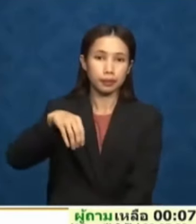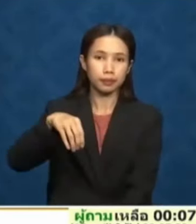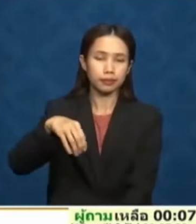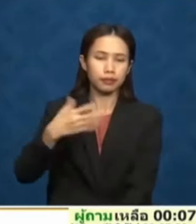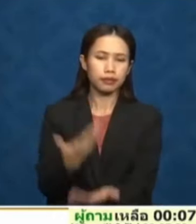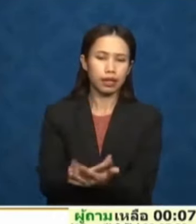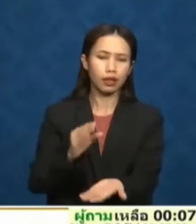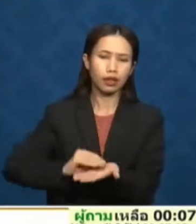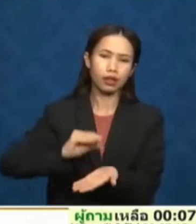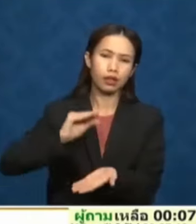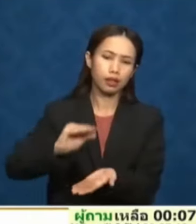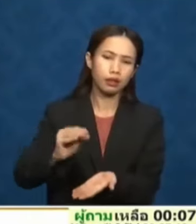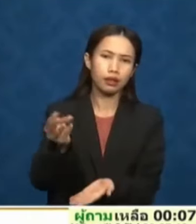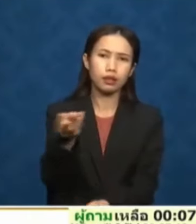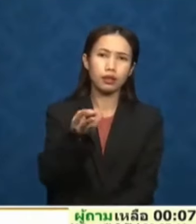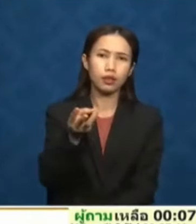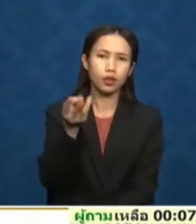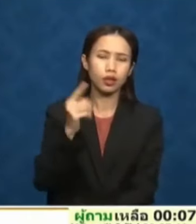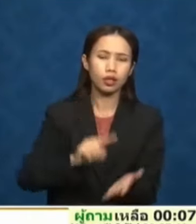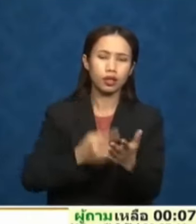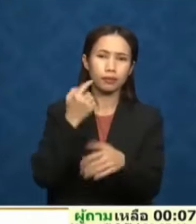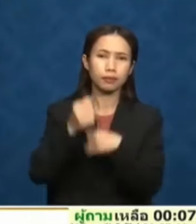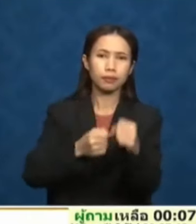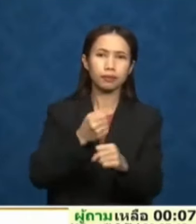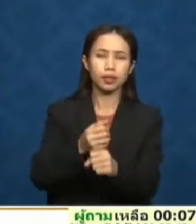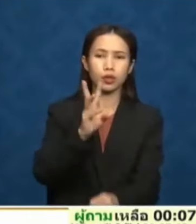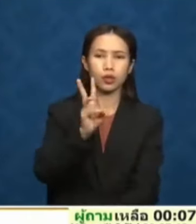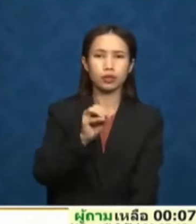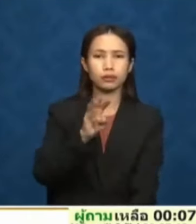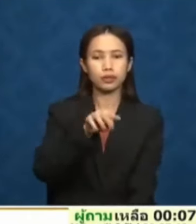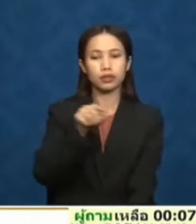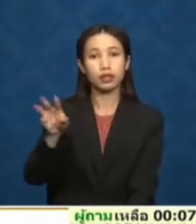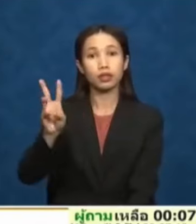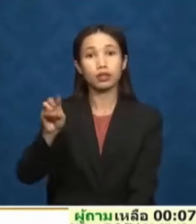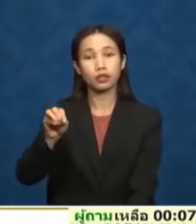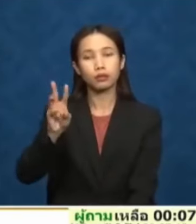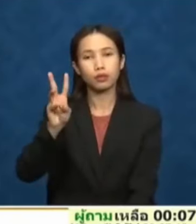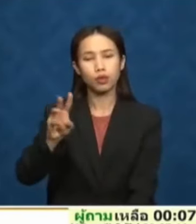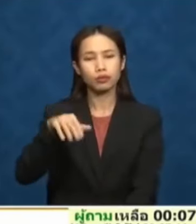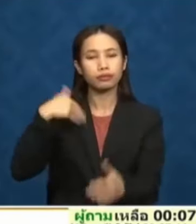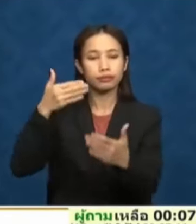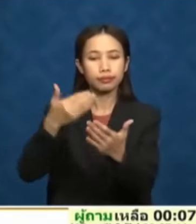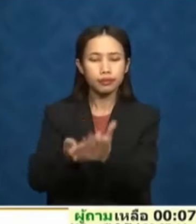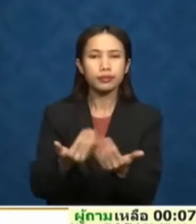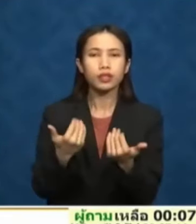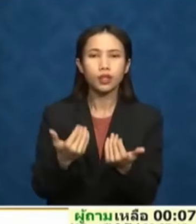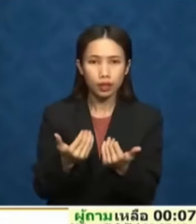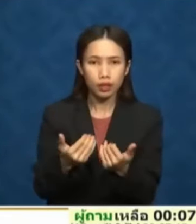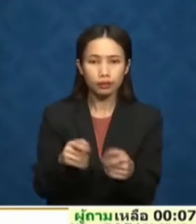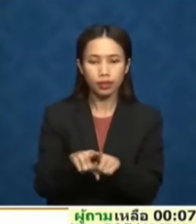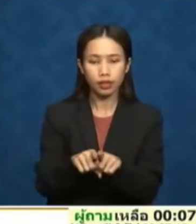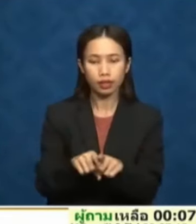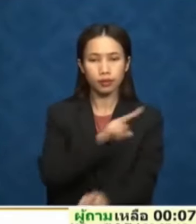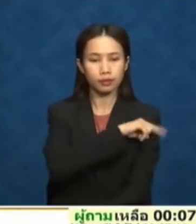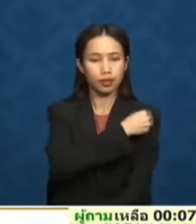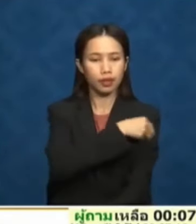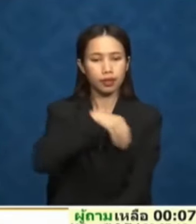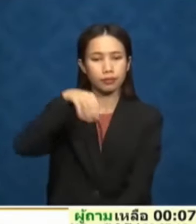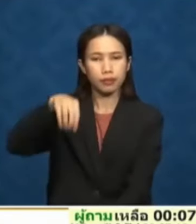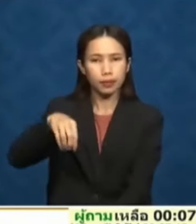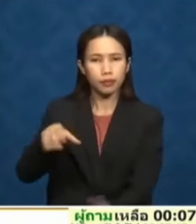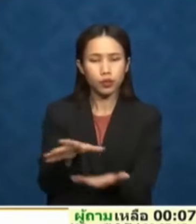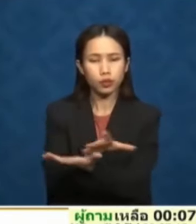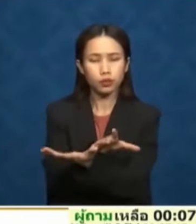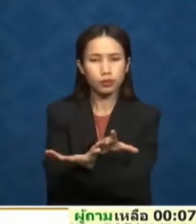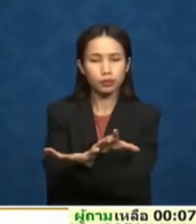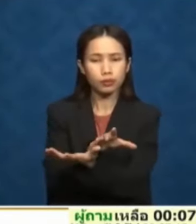น้อยกว่าความเป็นจริงตั้งแต่ปี 64จนถึง 66ที่จริงก็จนถึงวันนี้นะคะทำให้คลินิกชุมชนอบอุ่นถูก